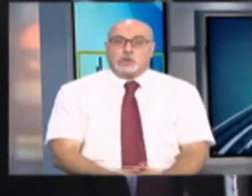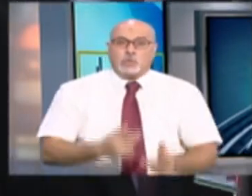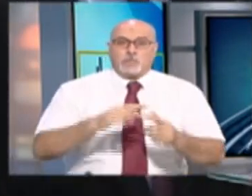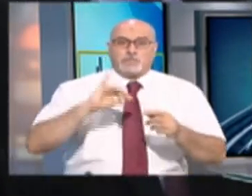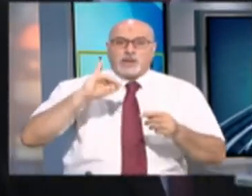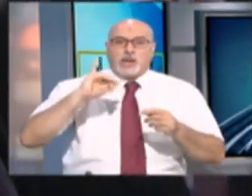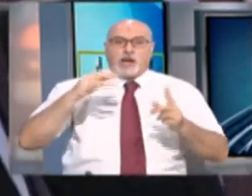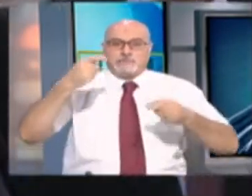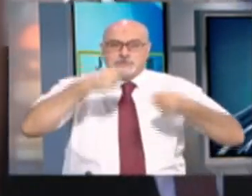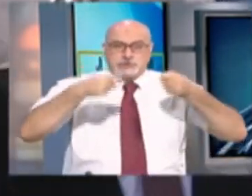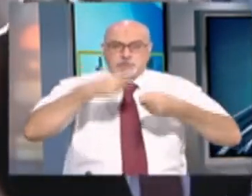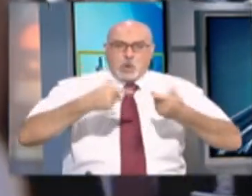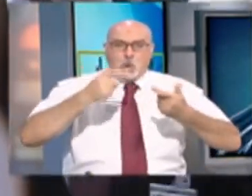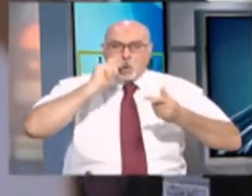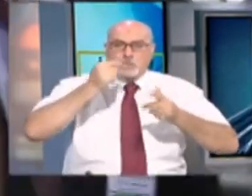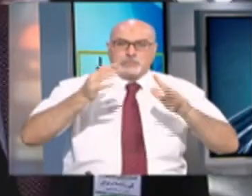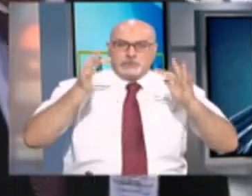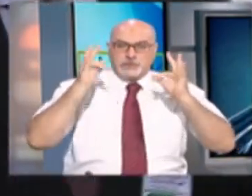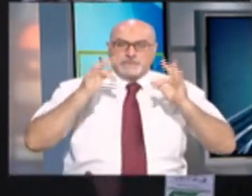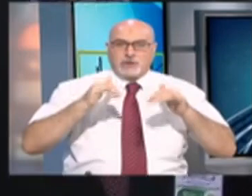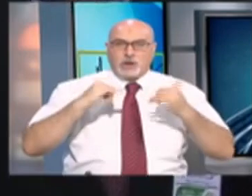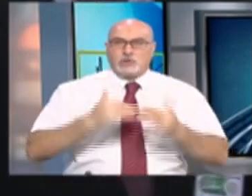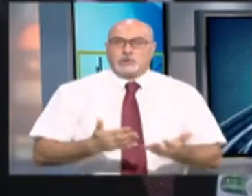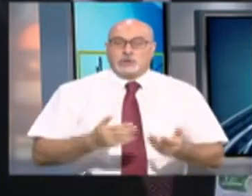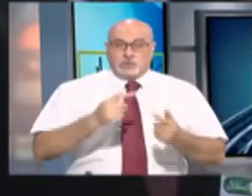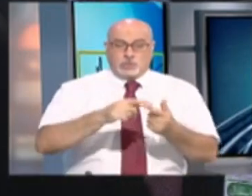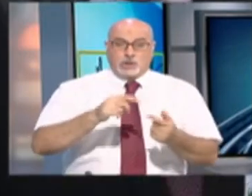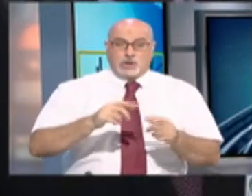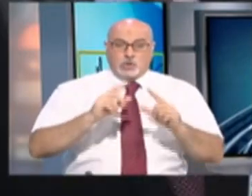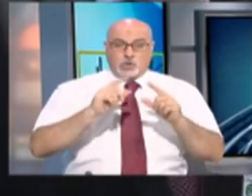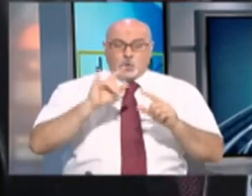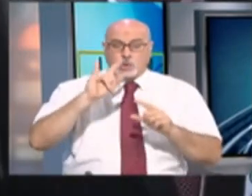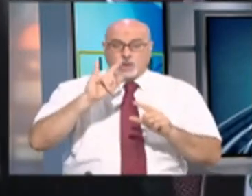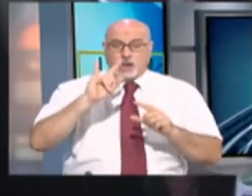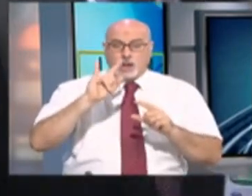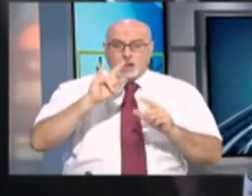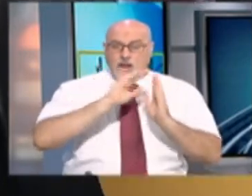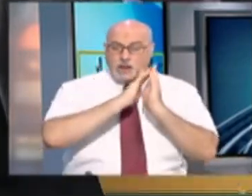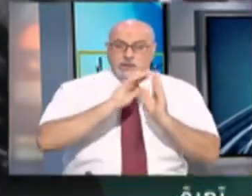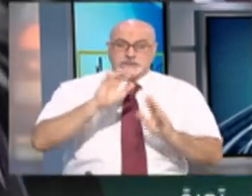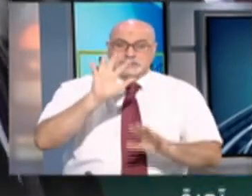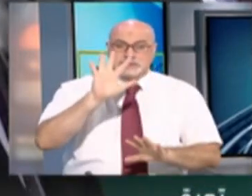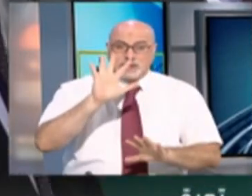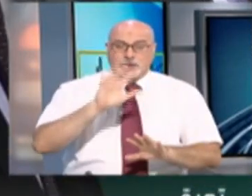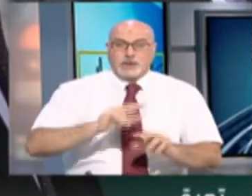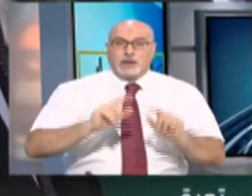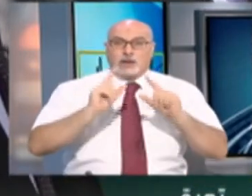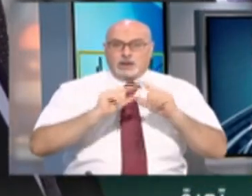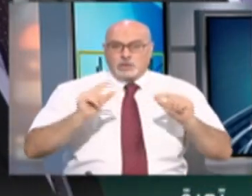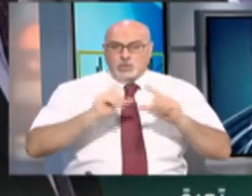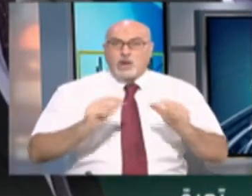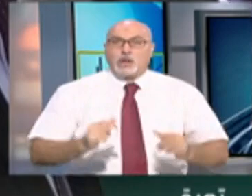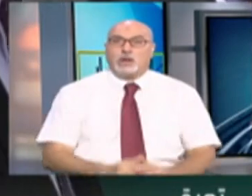جزائري يعني يستثمر في خمس نجوم داخل البلاد، مش بالضروره في